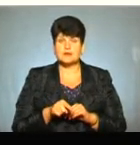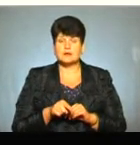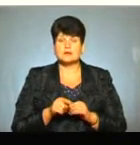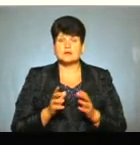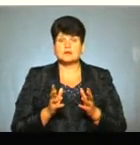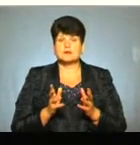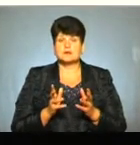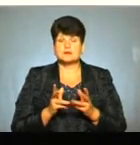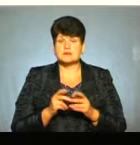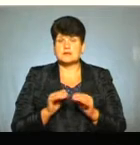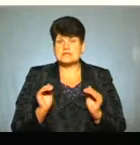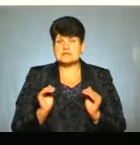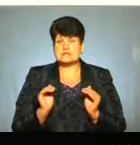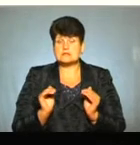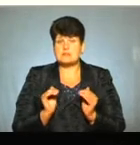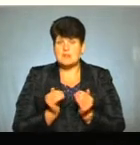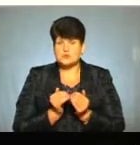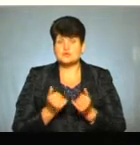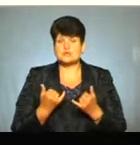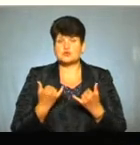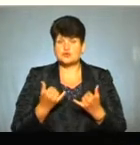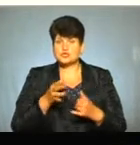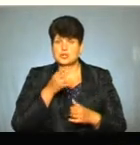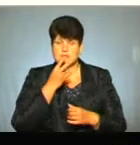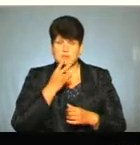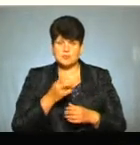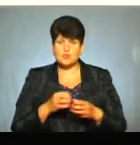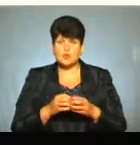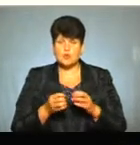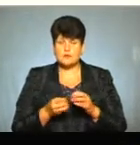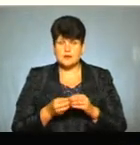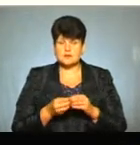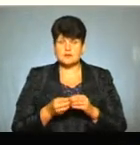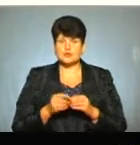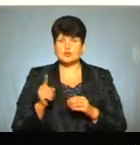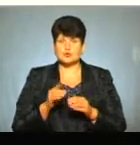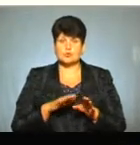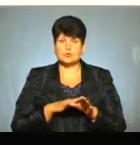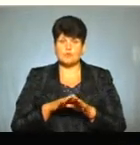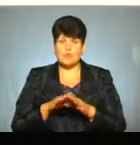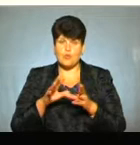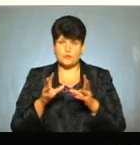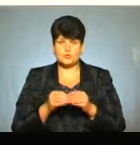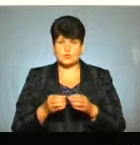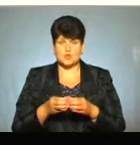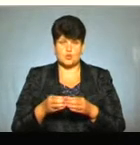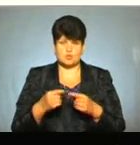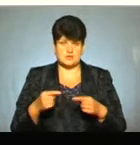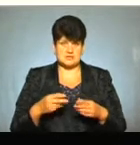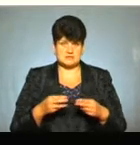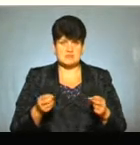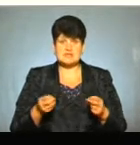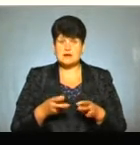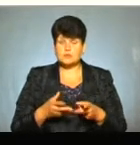жаль, зменшується. І на сьогоднішній час ми бачимо також проблему щодо наповнюваності груп по тих чи інших